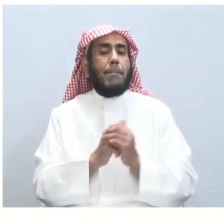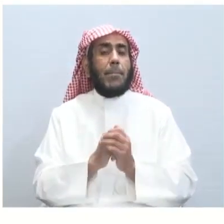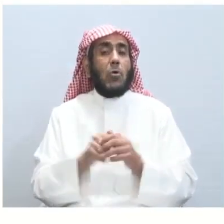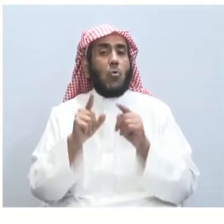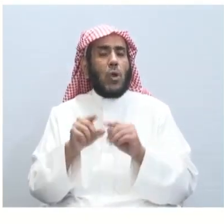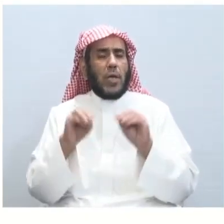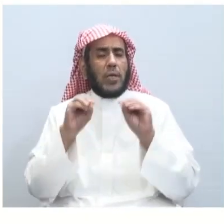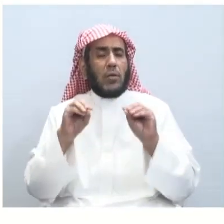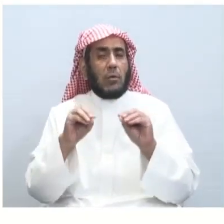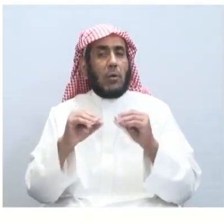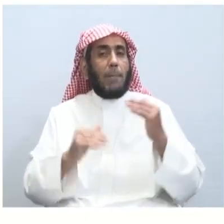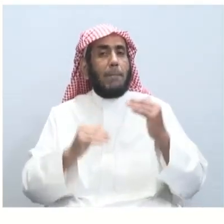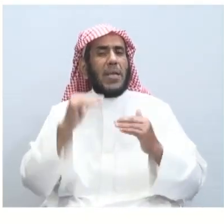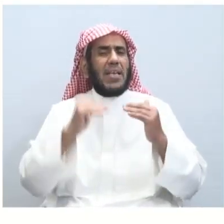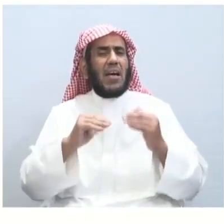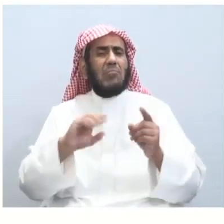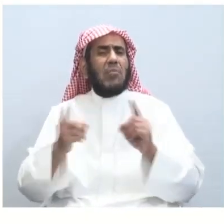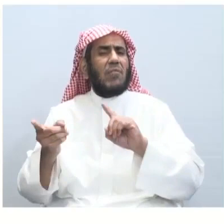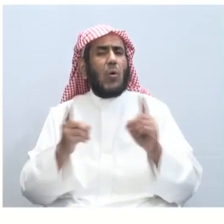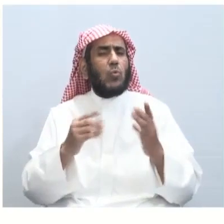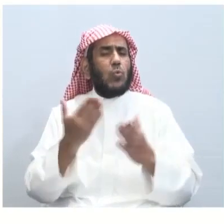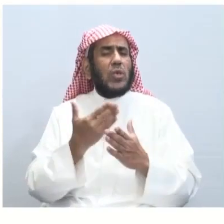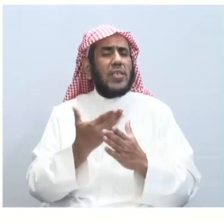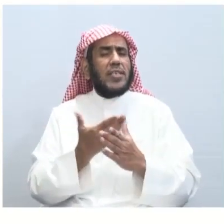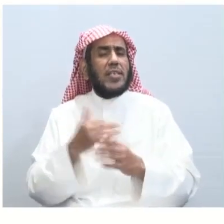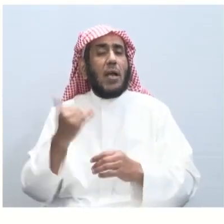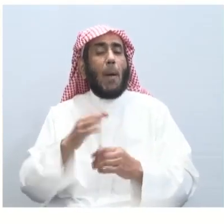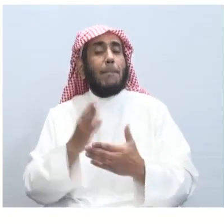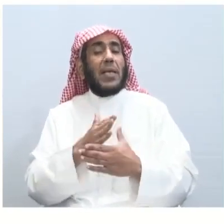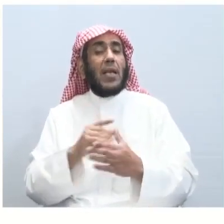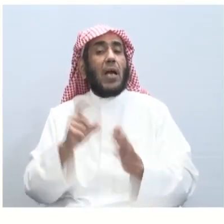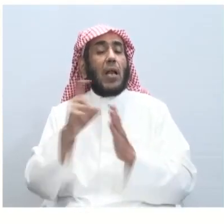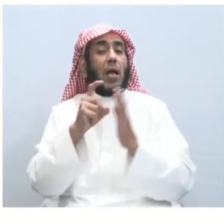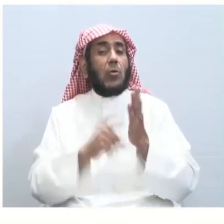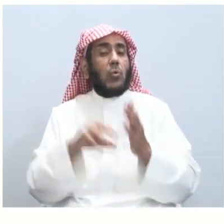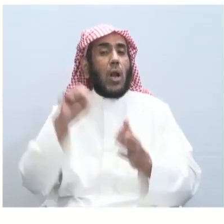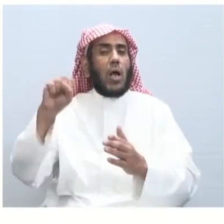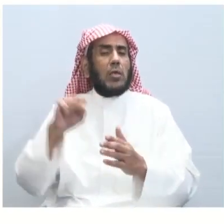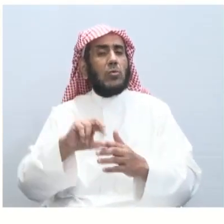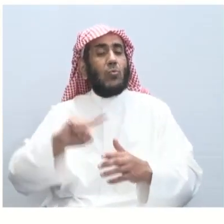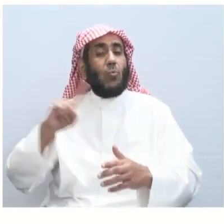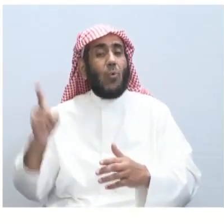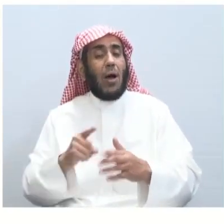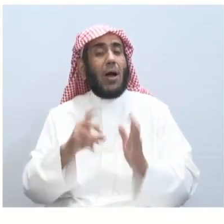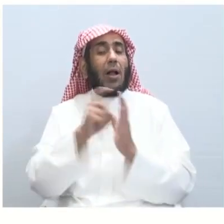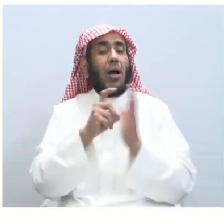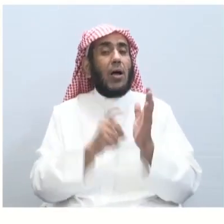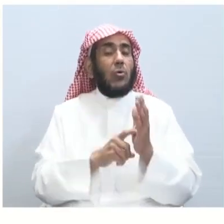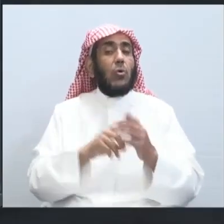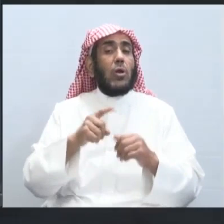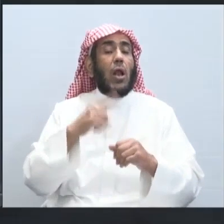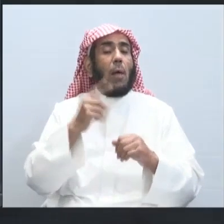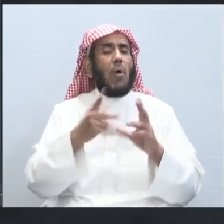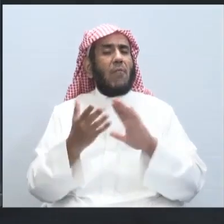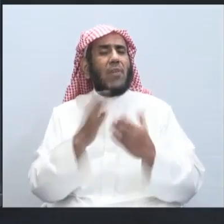هنا نذكر الان معيار التفرقه بين القانون الخاص والقانون العام هناك معيار يفرق لنا